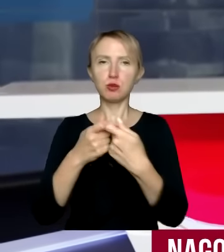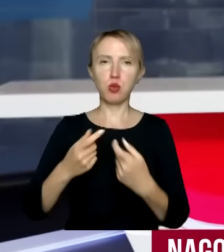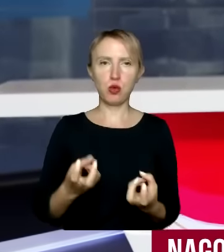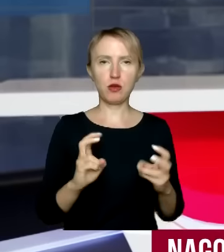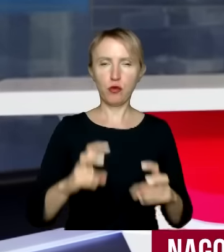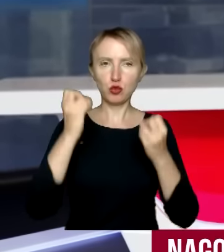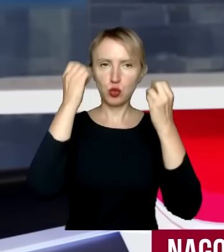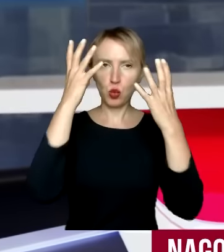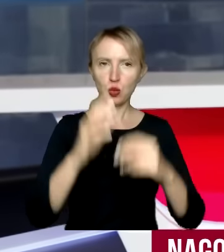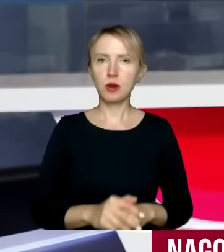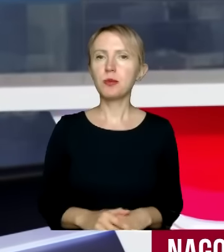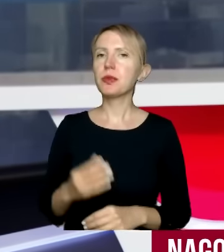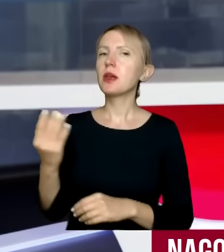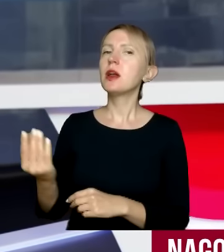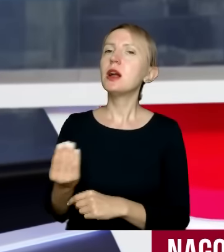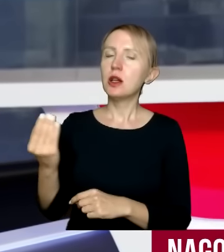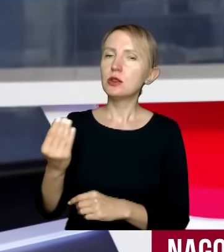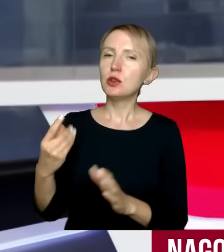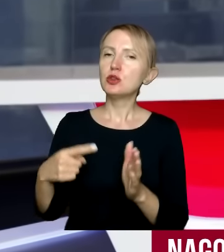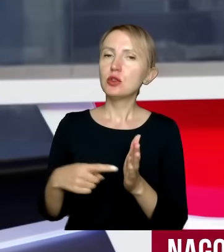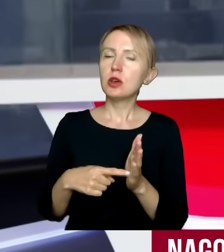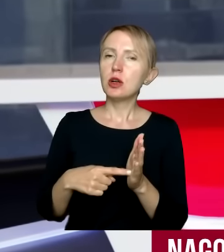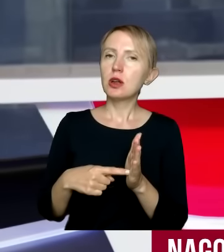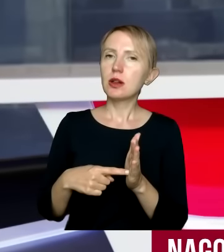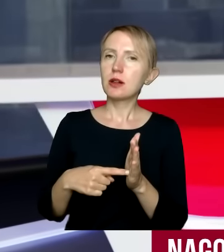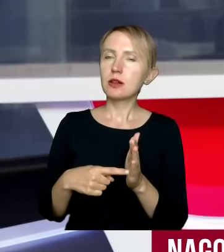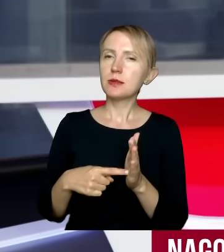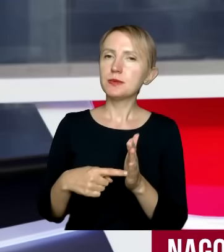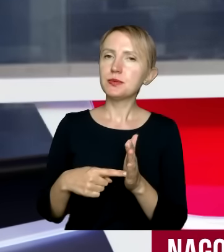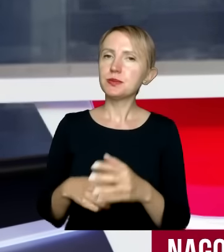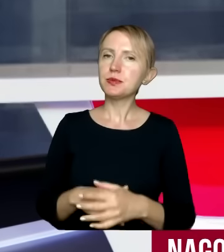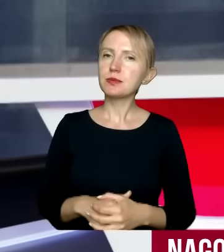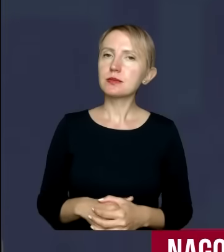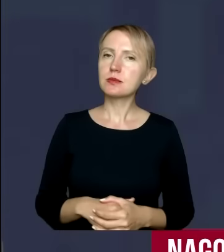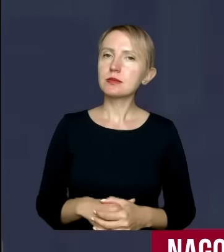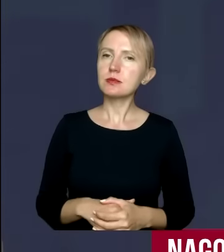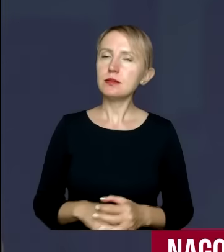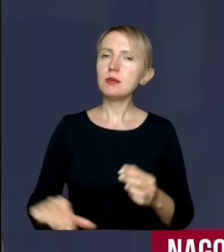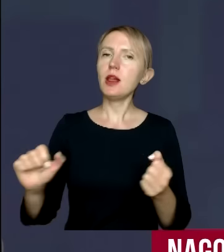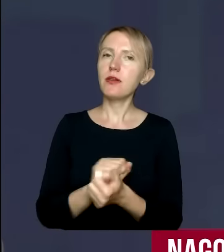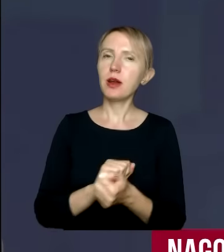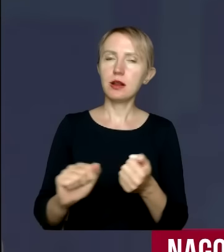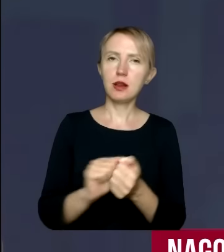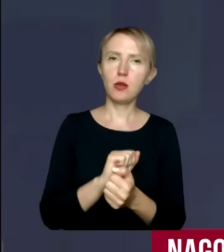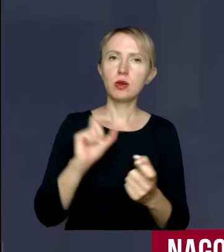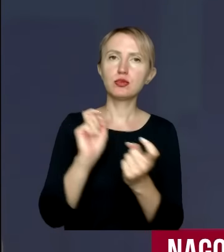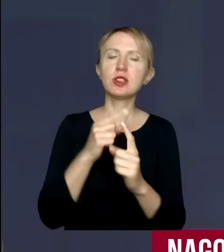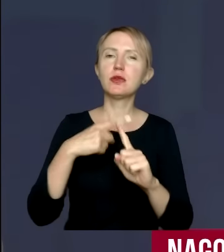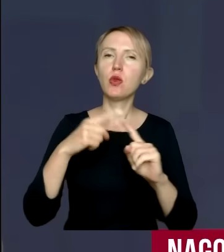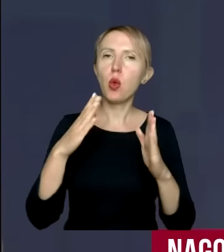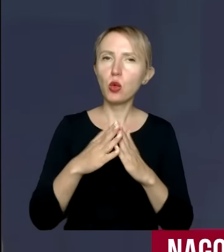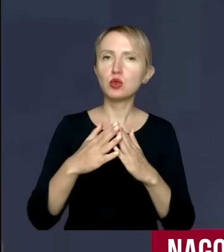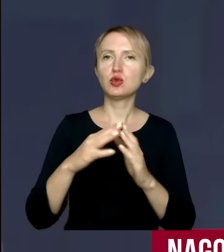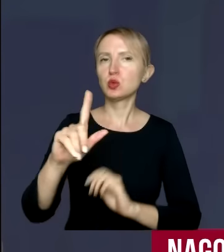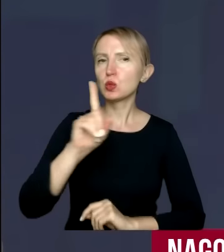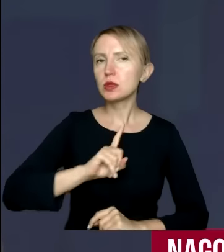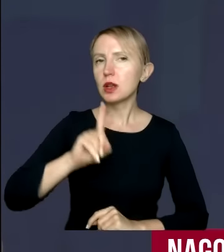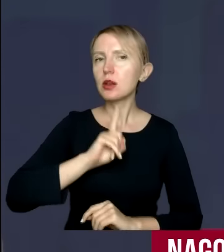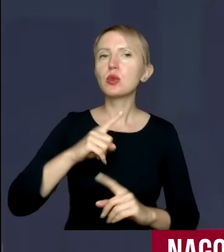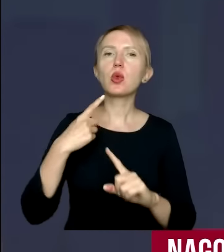kulturę to jest jeszcze tut zabrał gł głos pani redaktor ta walka z kościołem z religią to jest